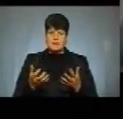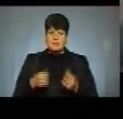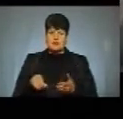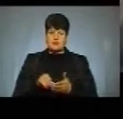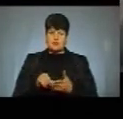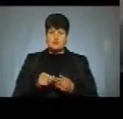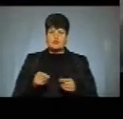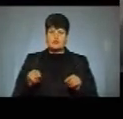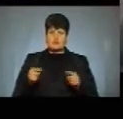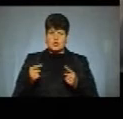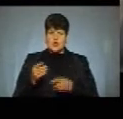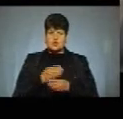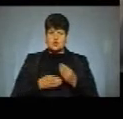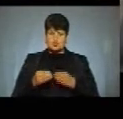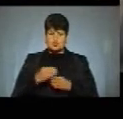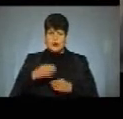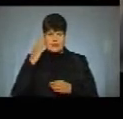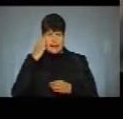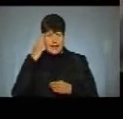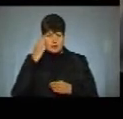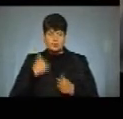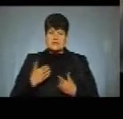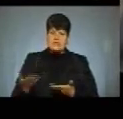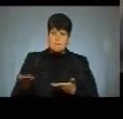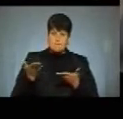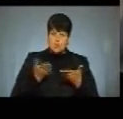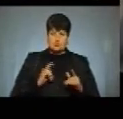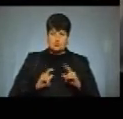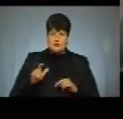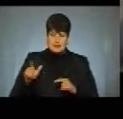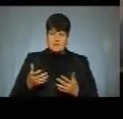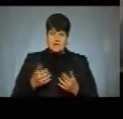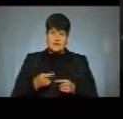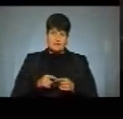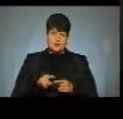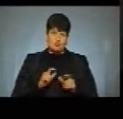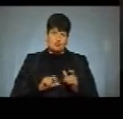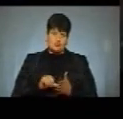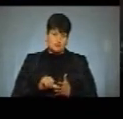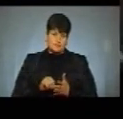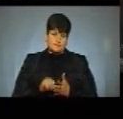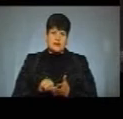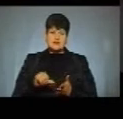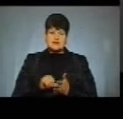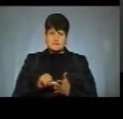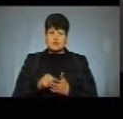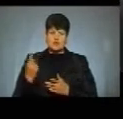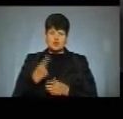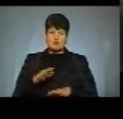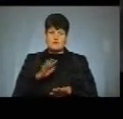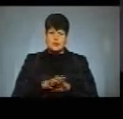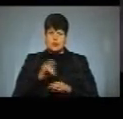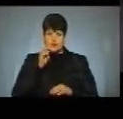створенні штучного інтелекту. І тому ми запрошуємо студентів також прийняти в цьому участь. Представники одного з банків